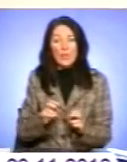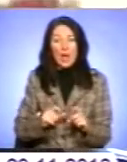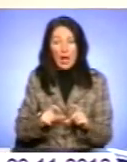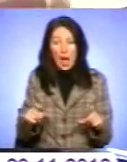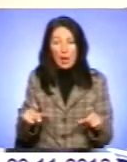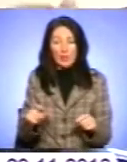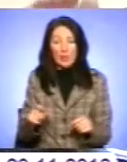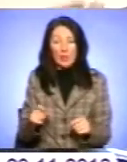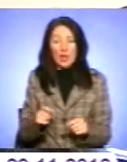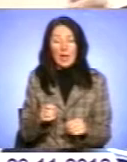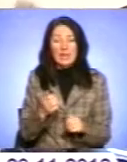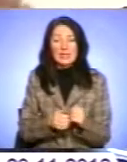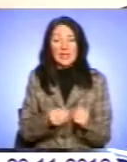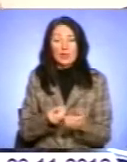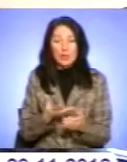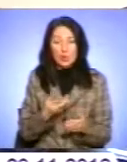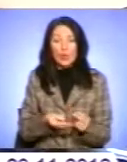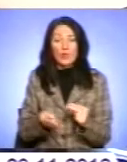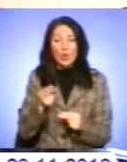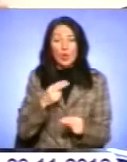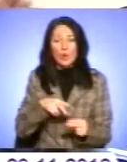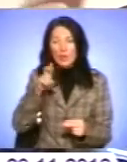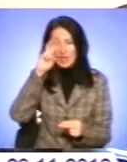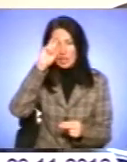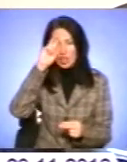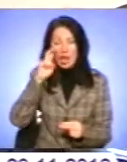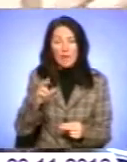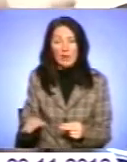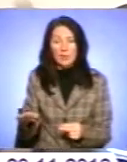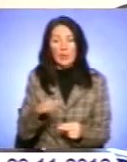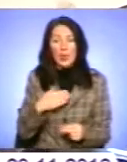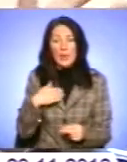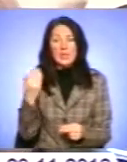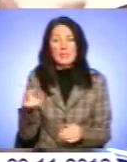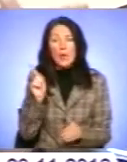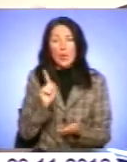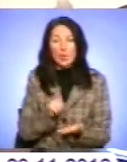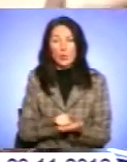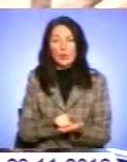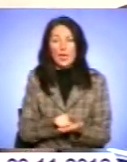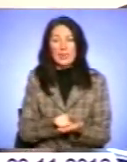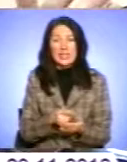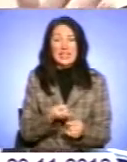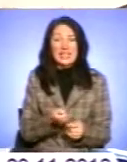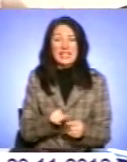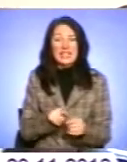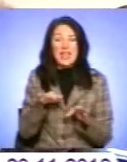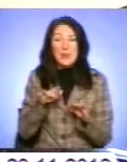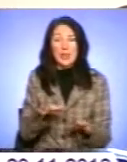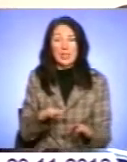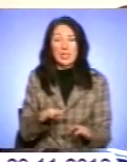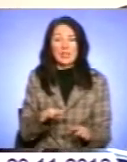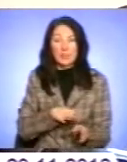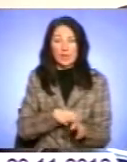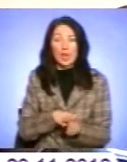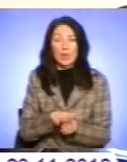і усередню ціну відшкодовує держава. І ми з вами зобов'язані оцей механізм